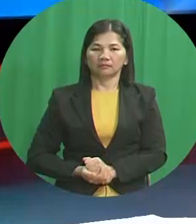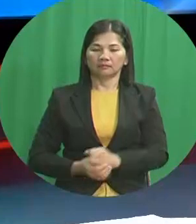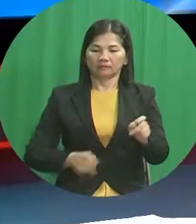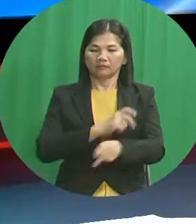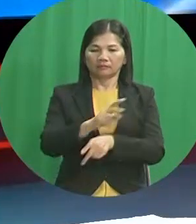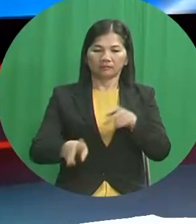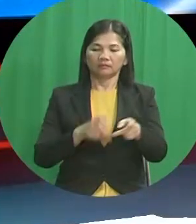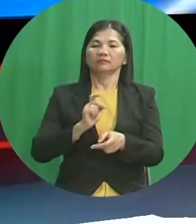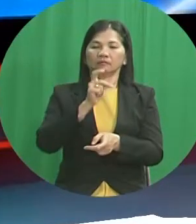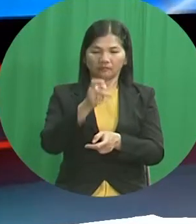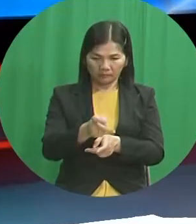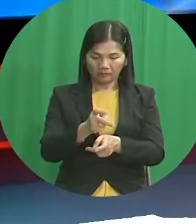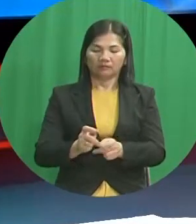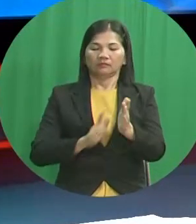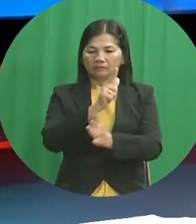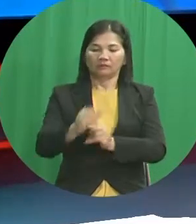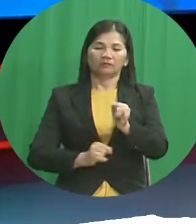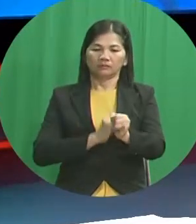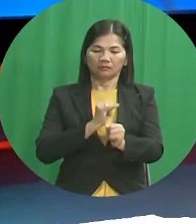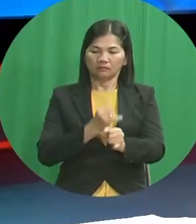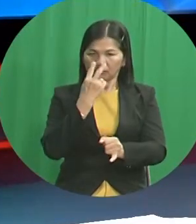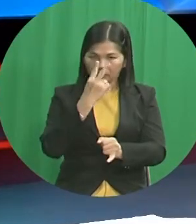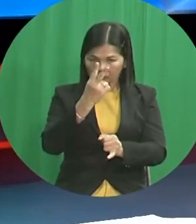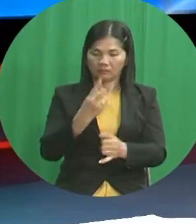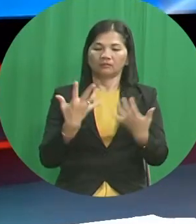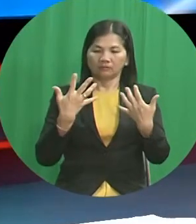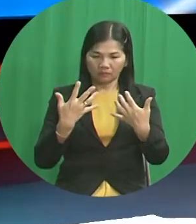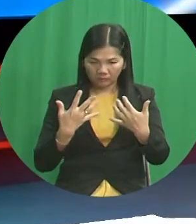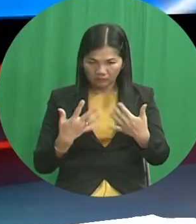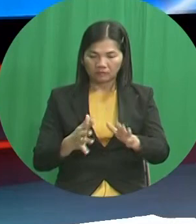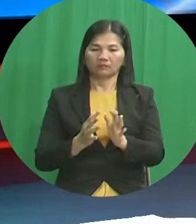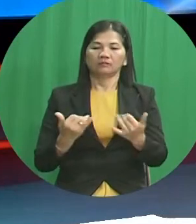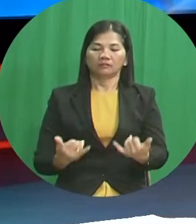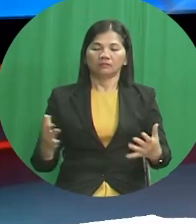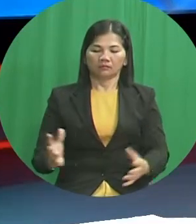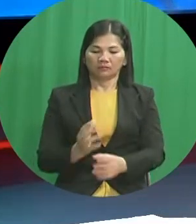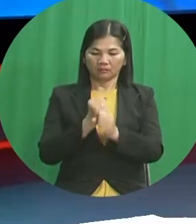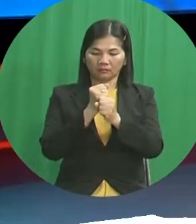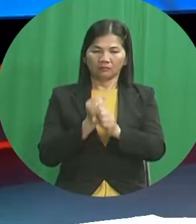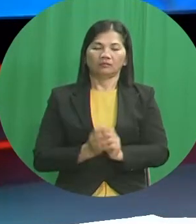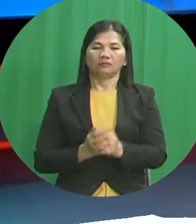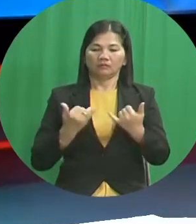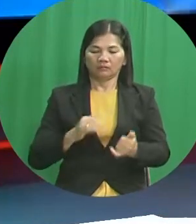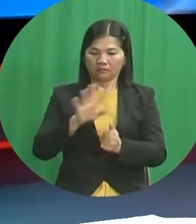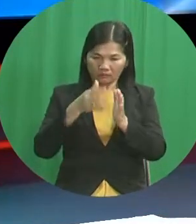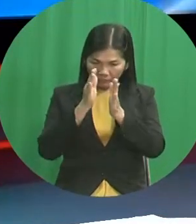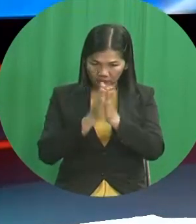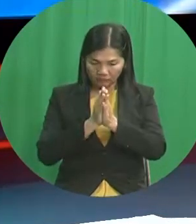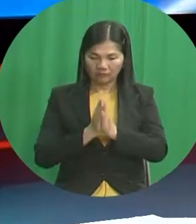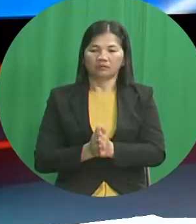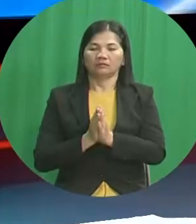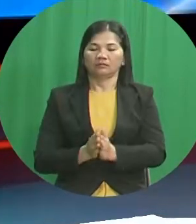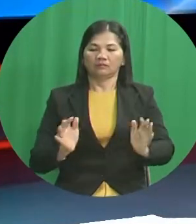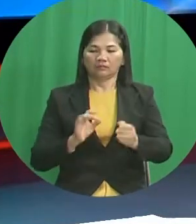ទូរទស្សនិកជនជាទីគោរពព័ត៌មានជាតិនិងអន្តរជាតិដែលទូរទស្សនិកជនបានតាមដានទស្សនានៅពេលនេះចប់តែប៉ុណ្ណេះសូមថ្លែងអំណរគុណយ៉ាងជ្រាលជ្រៅ